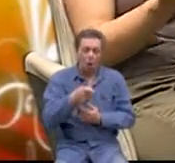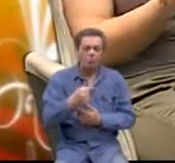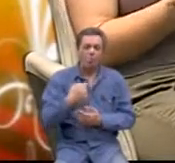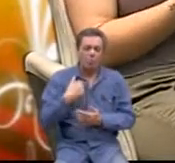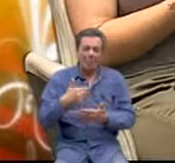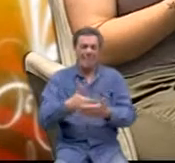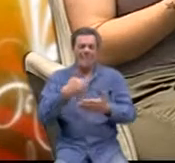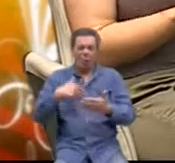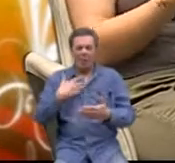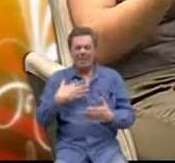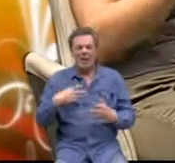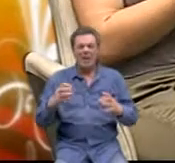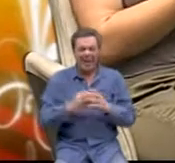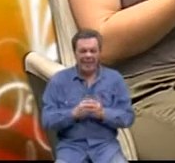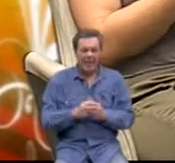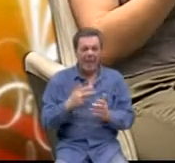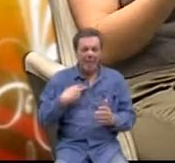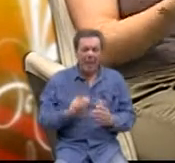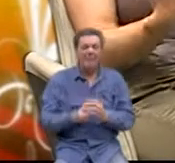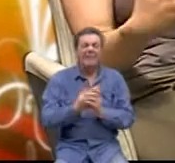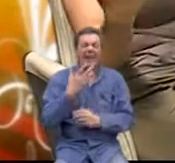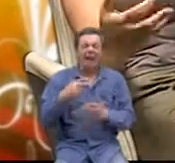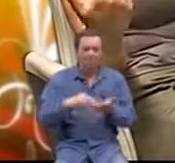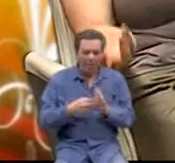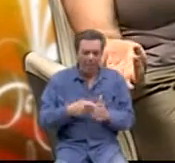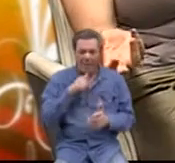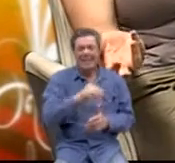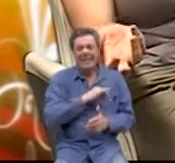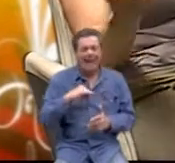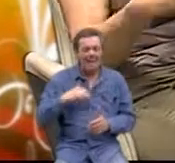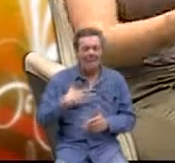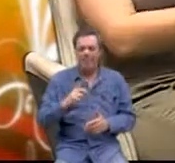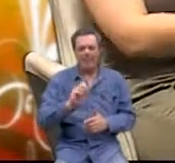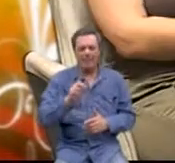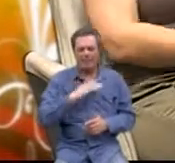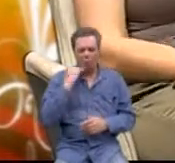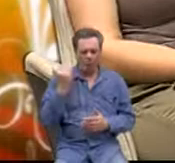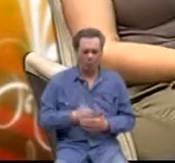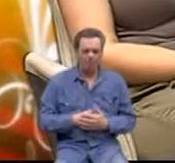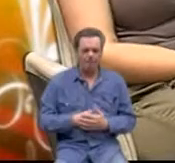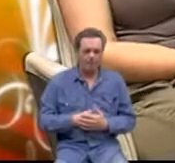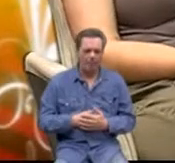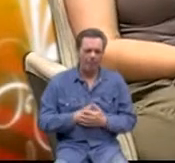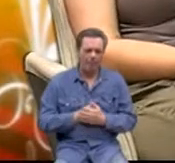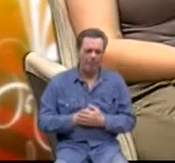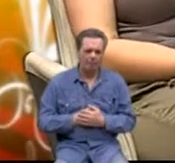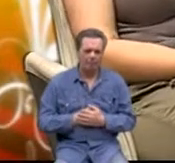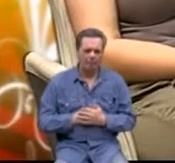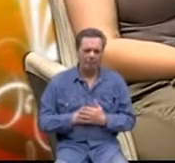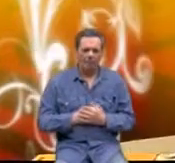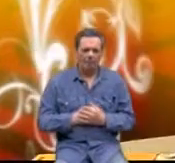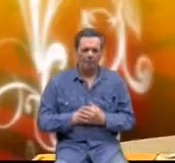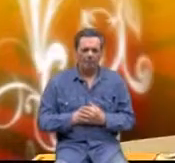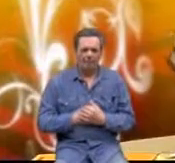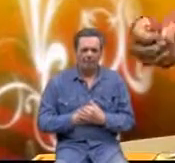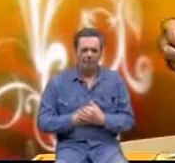se izdvojili iz zajednice zapravo nama stvara problem i da mi sami sebi nismo dovoljni. Točno. To je nešto do čega zapravo na kraju negdje uvijek dođemo. Sad sam rekla